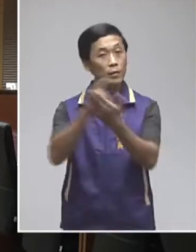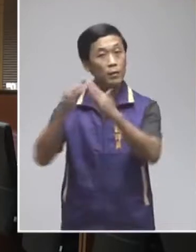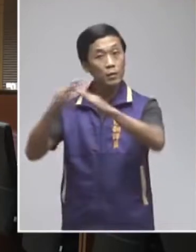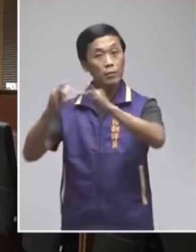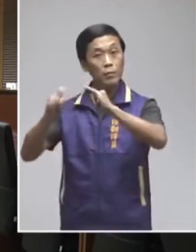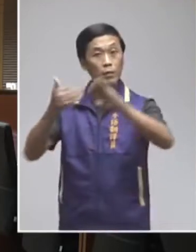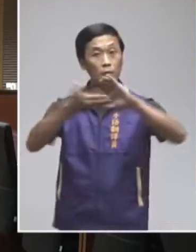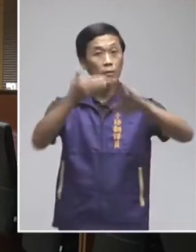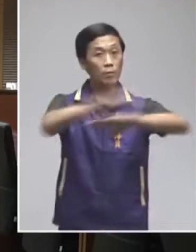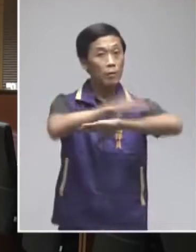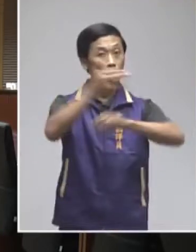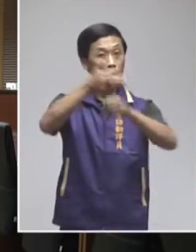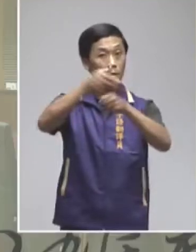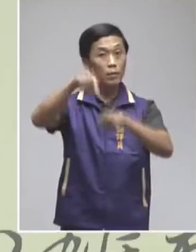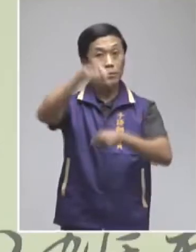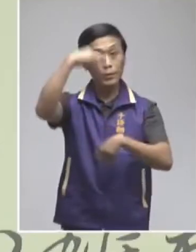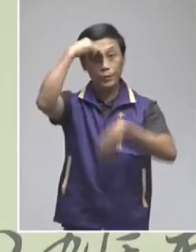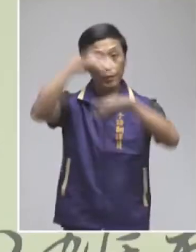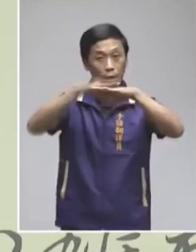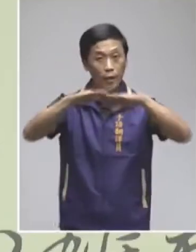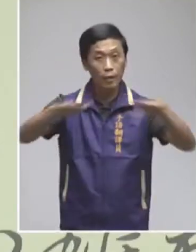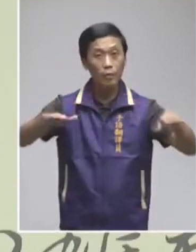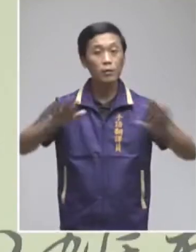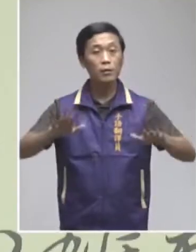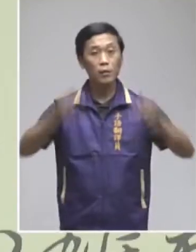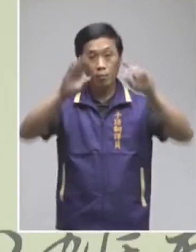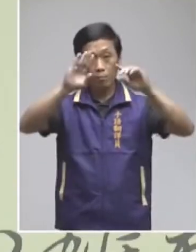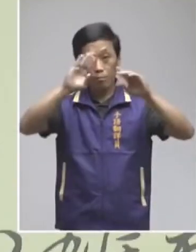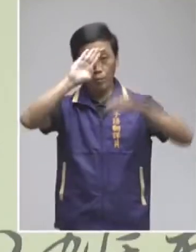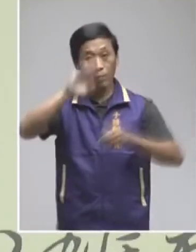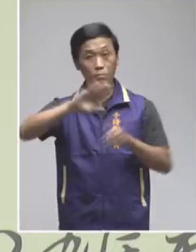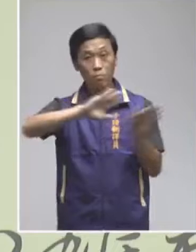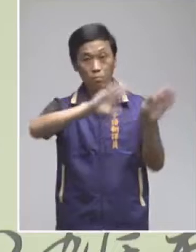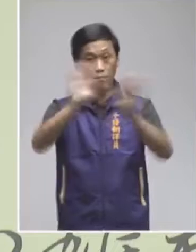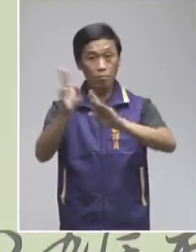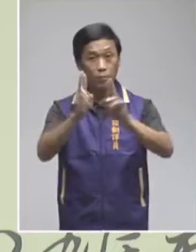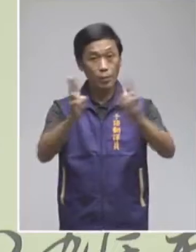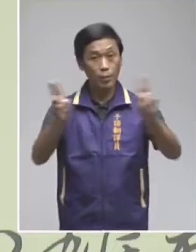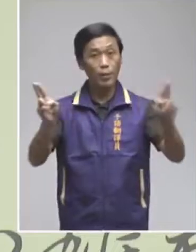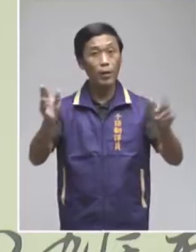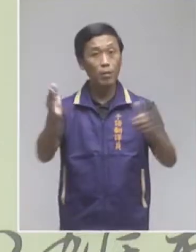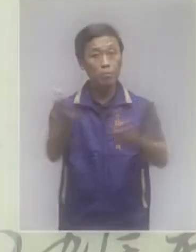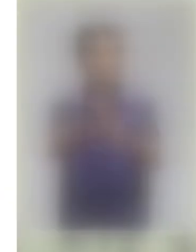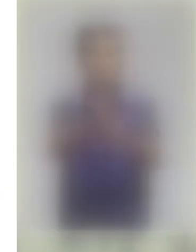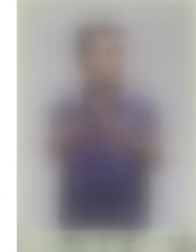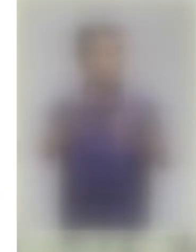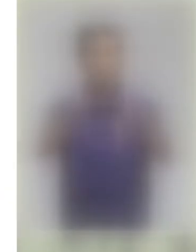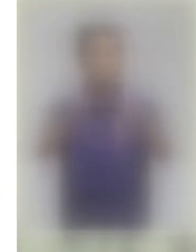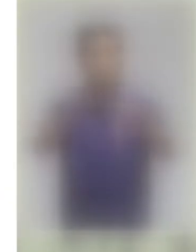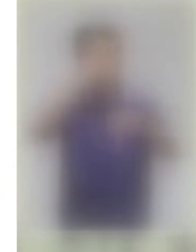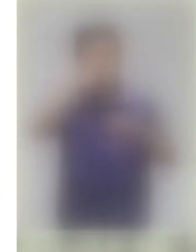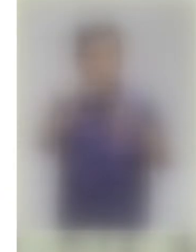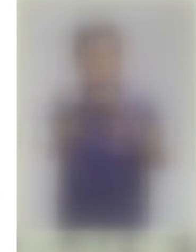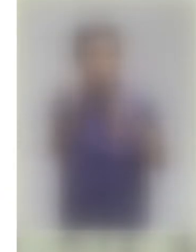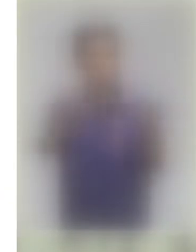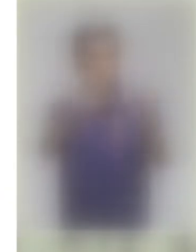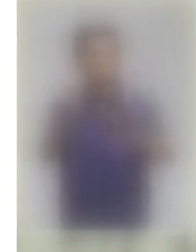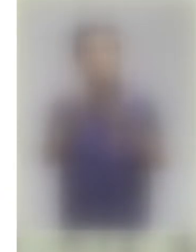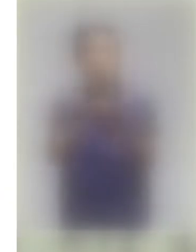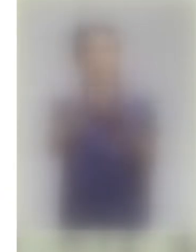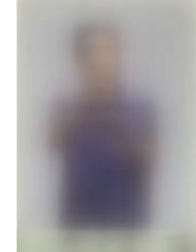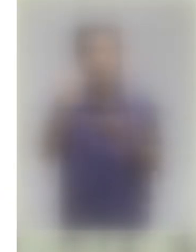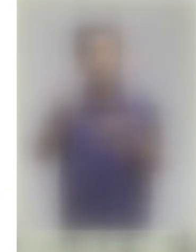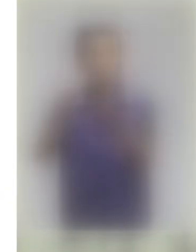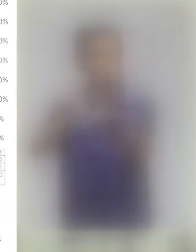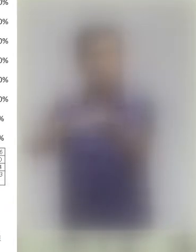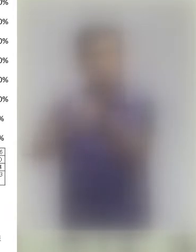高雄市七月五号确诊个案共4178例，目前除了七日平均线下降之外，在基层诊所的快筛阳性趋